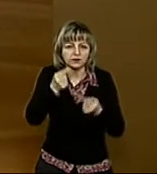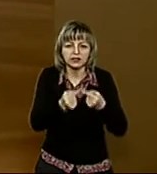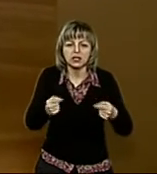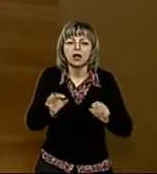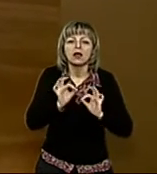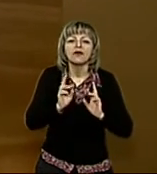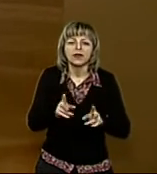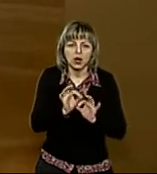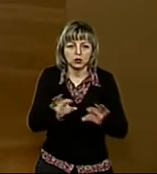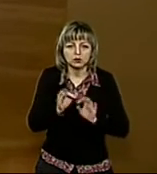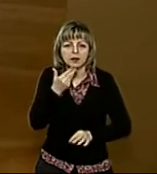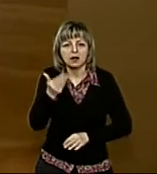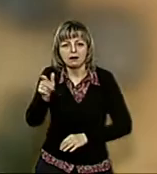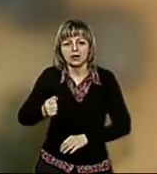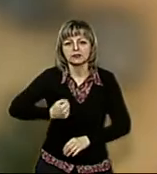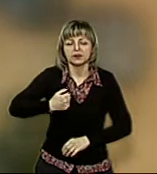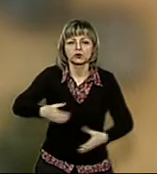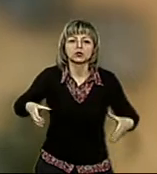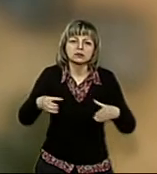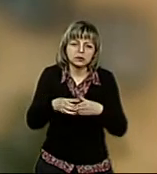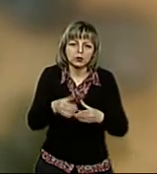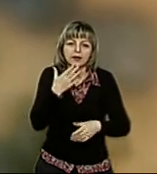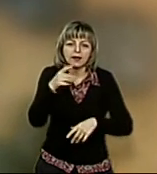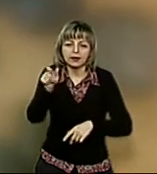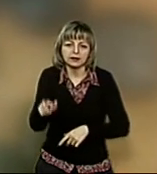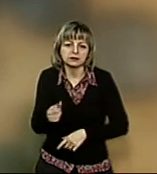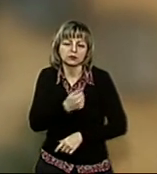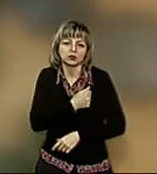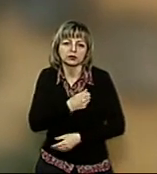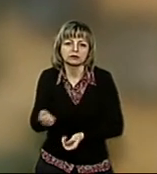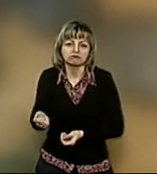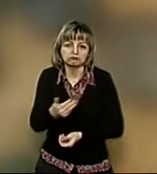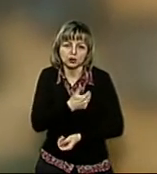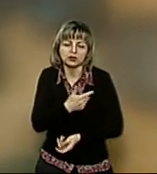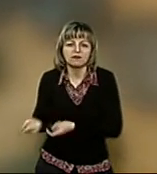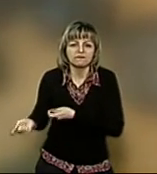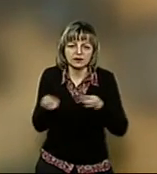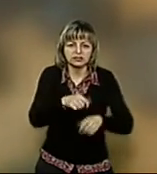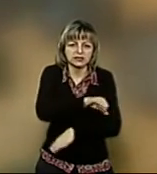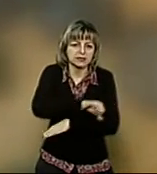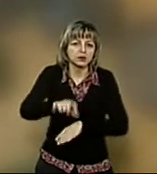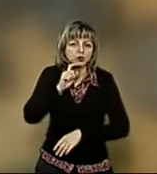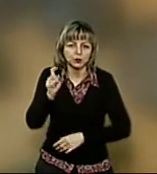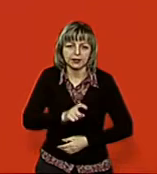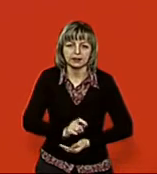розповіла речниця Луцького прикордонного загону Оксана Петрів, іноземець намагався вивезти їх за межі України.